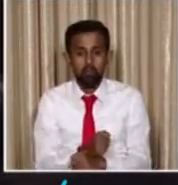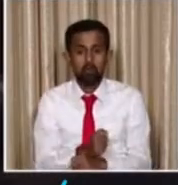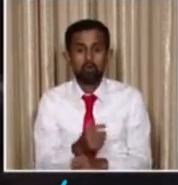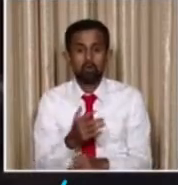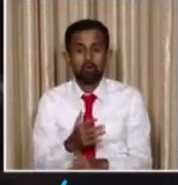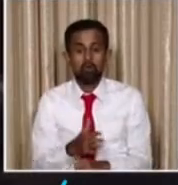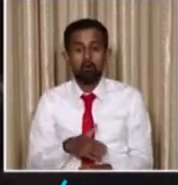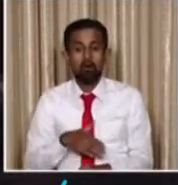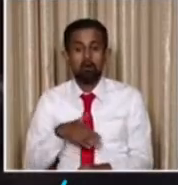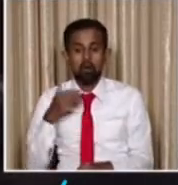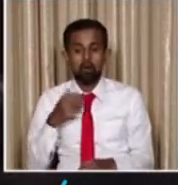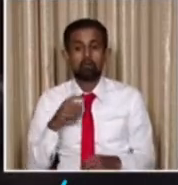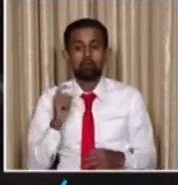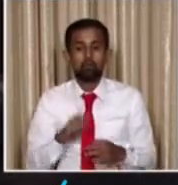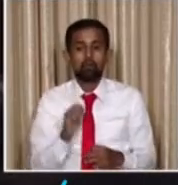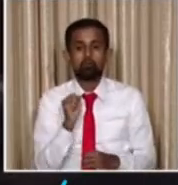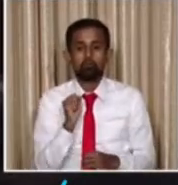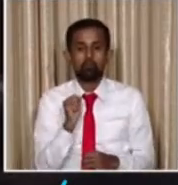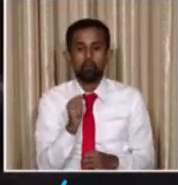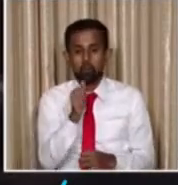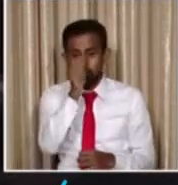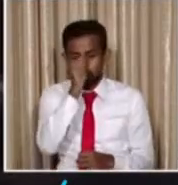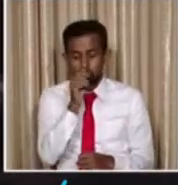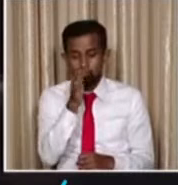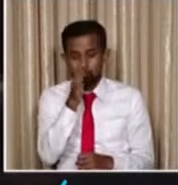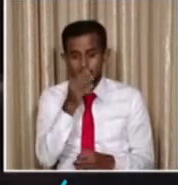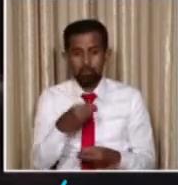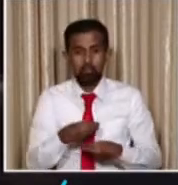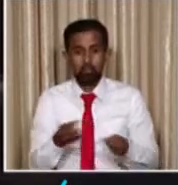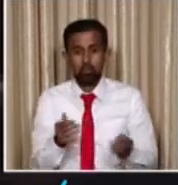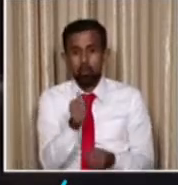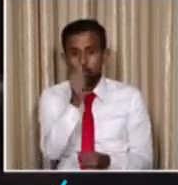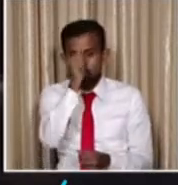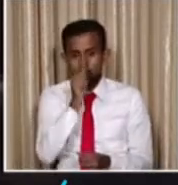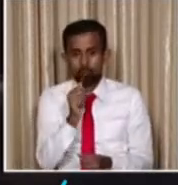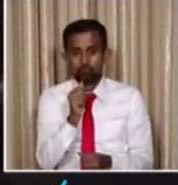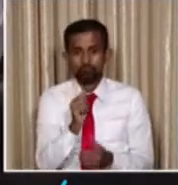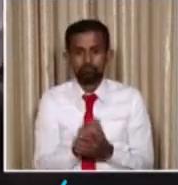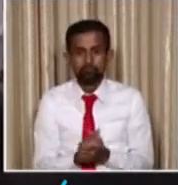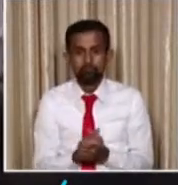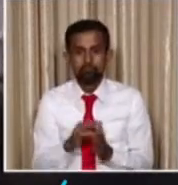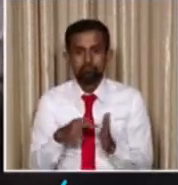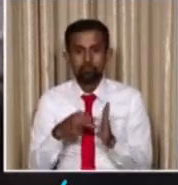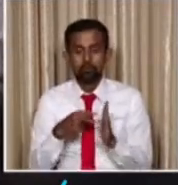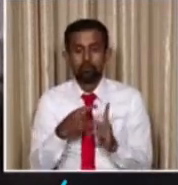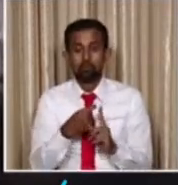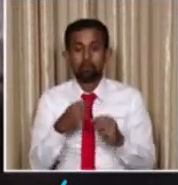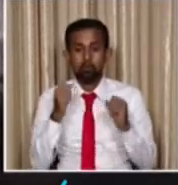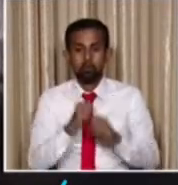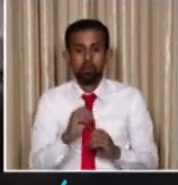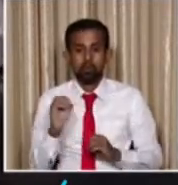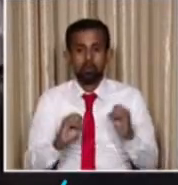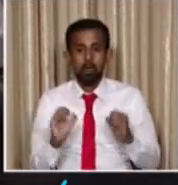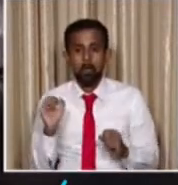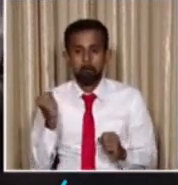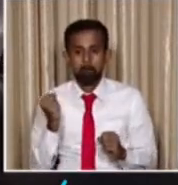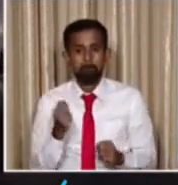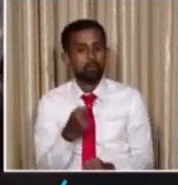වෙන ප්‍රධානතම හේතුව තමයි වංචා දූෂණ නාස්ති හොරකම් කියන මේ ආර්ථිකයේ කඩාවැටීමේ 50%ක් තියෙන